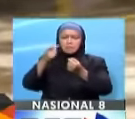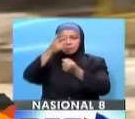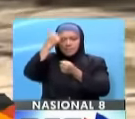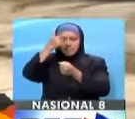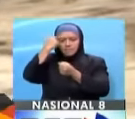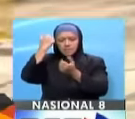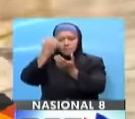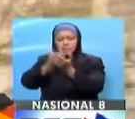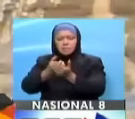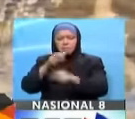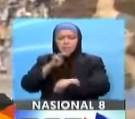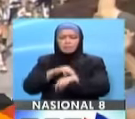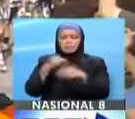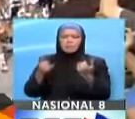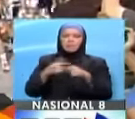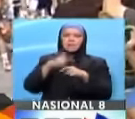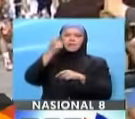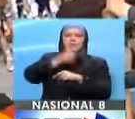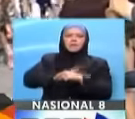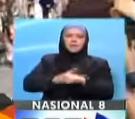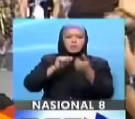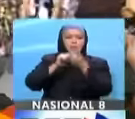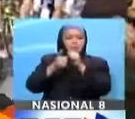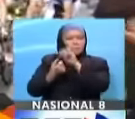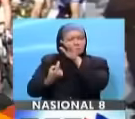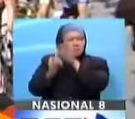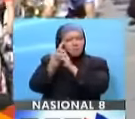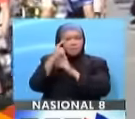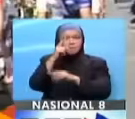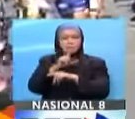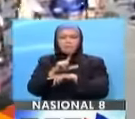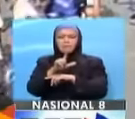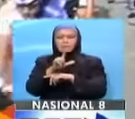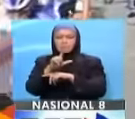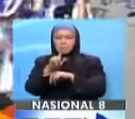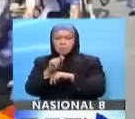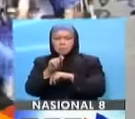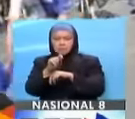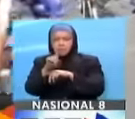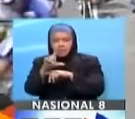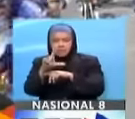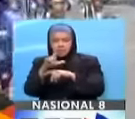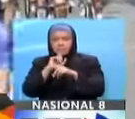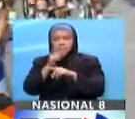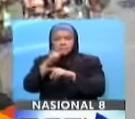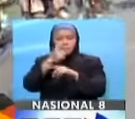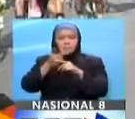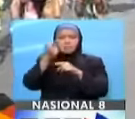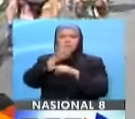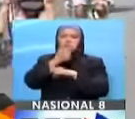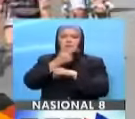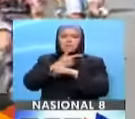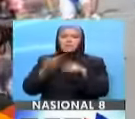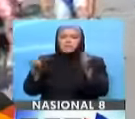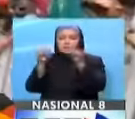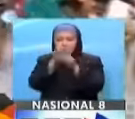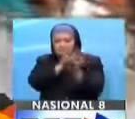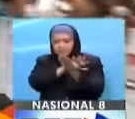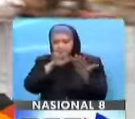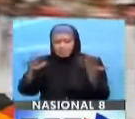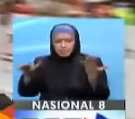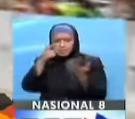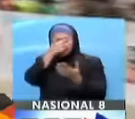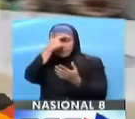masalah sama berulang dengan LTDL, Khairi akan membuat keputusan segera. Ini kerana LTDL merupakan antara aset